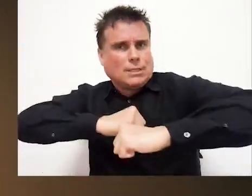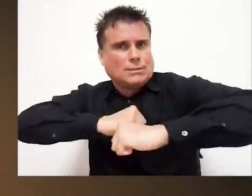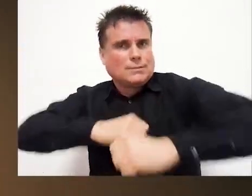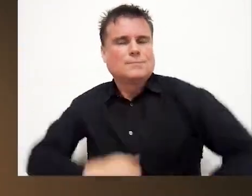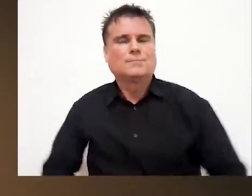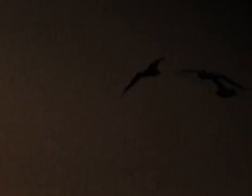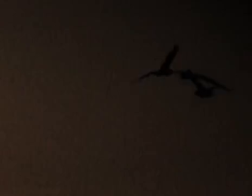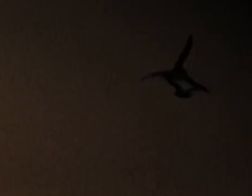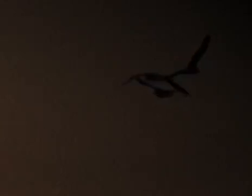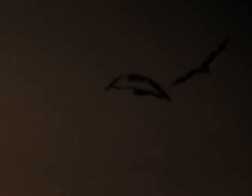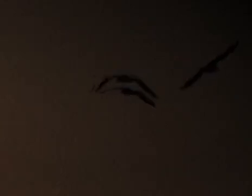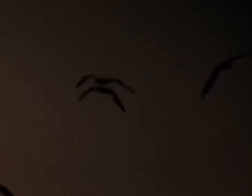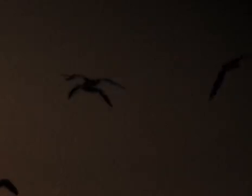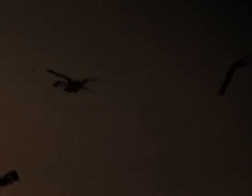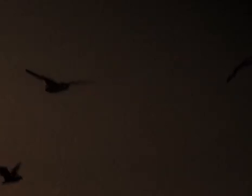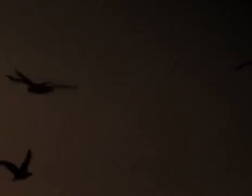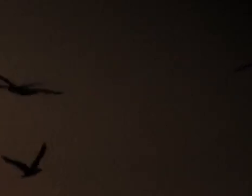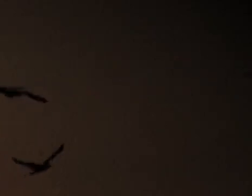disabilities.